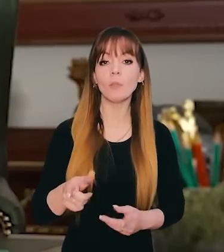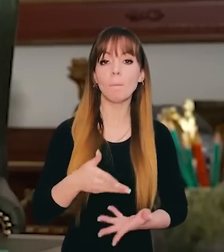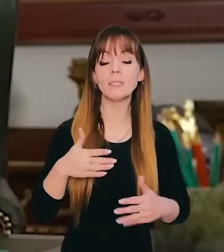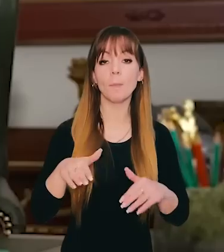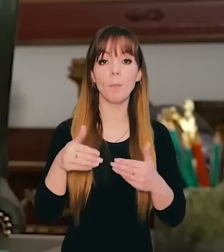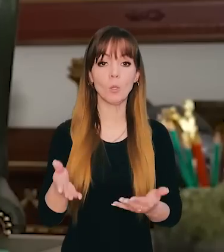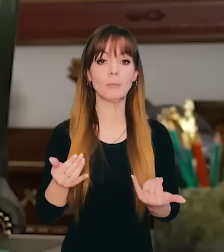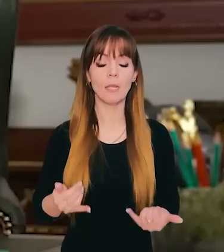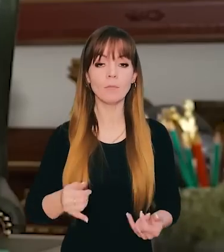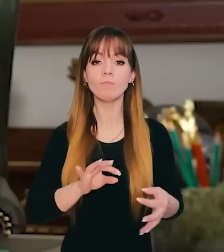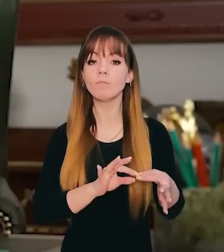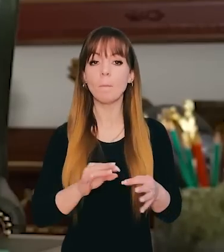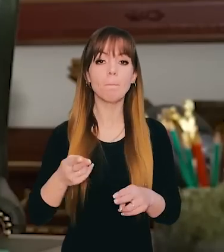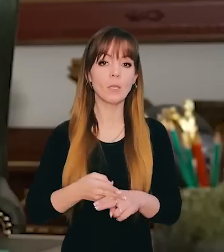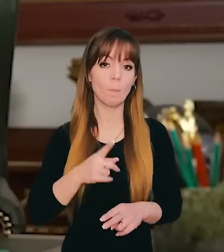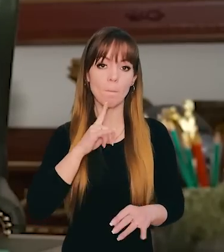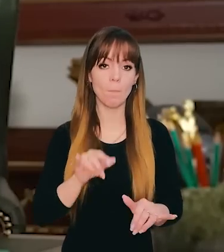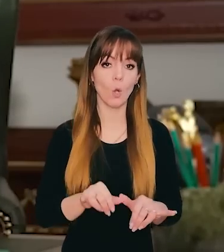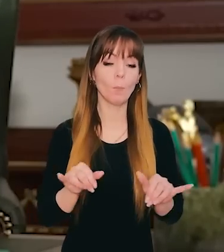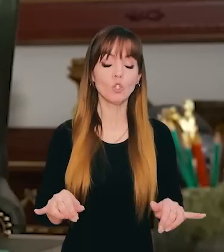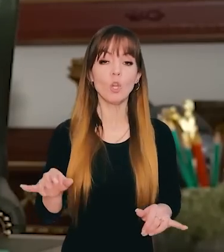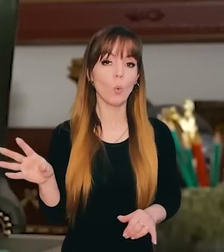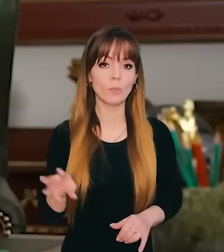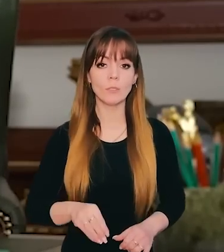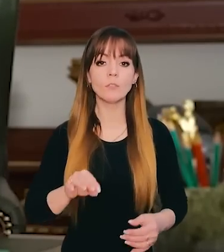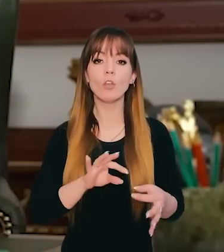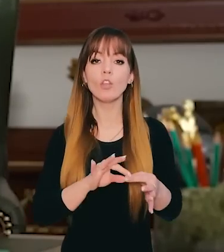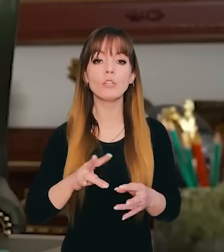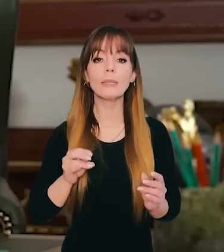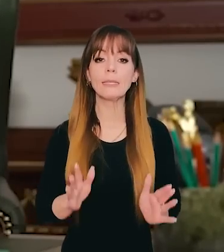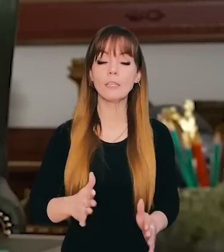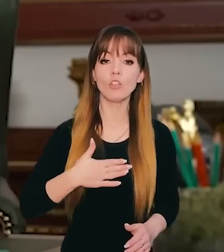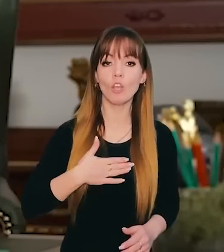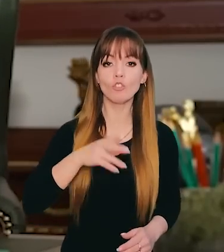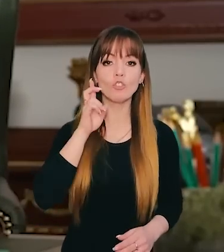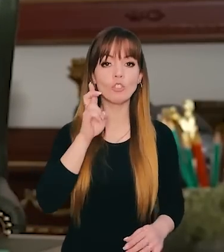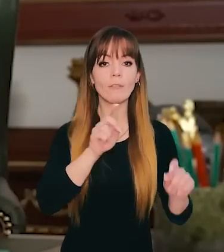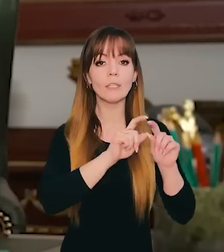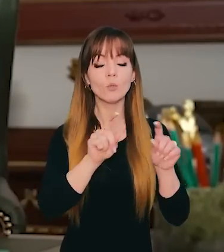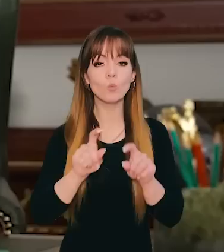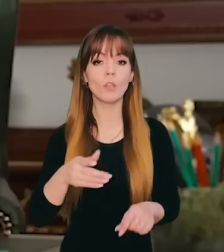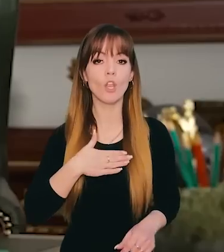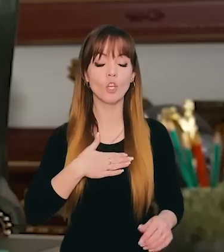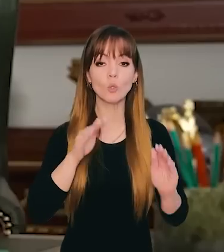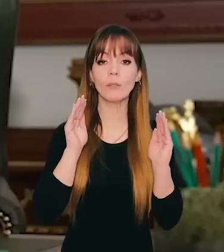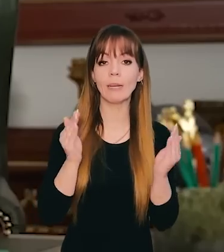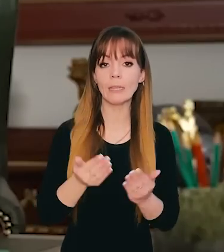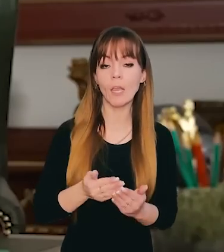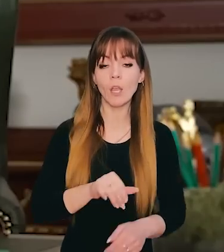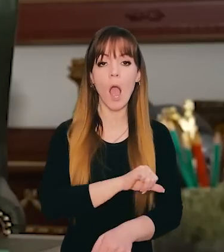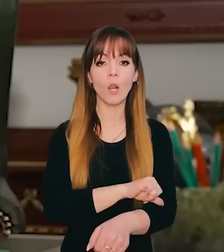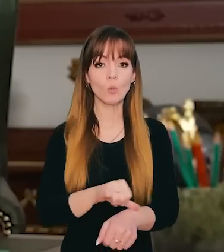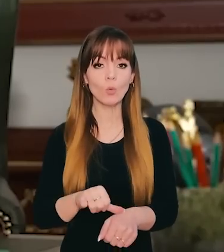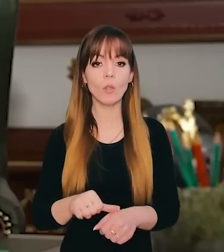запропонуємо зараз залежить без перебільшення усе залежить не тільки наші державні інституції наш